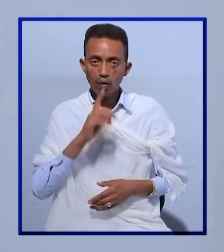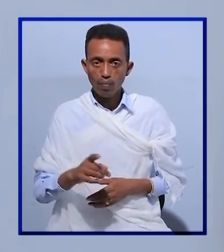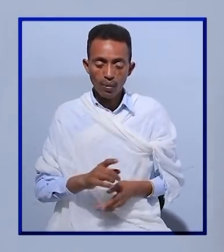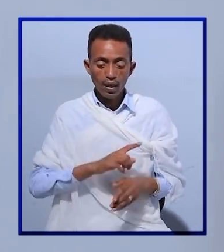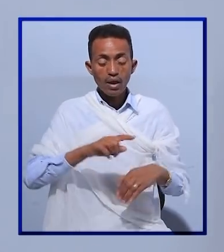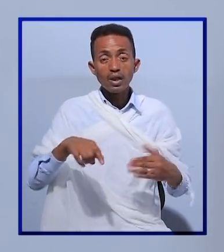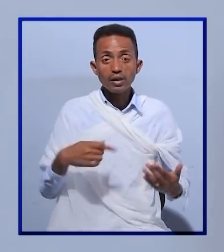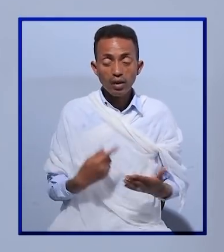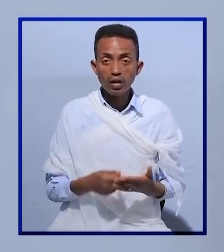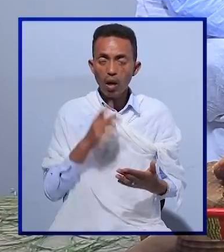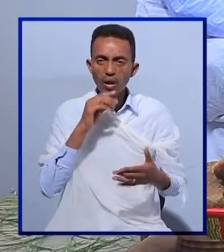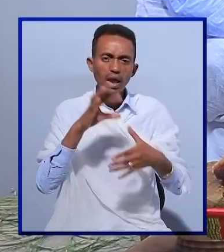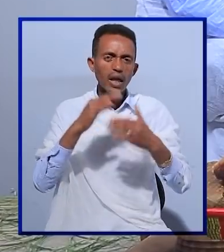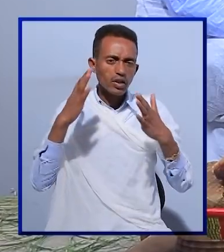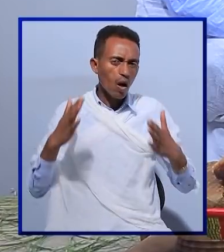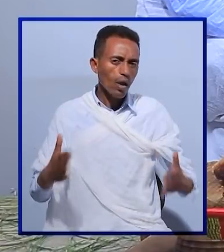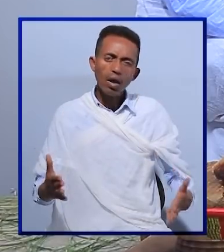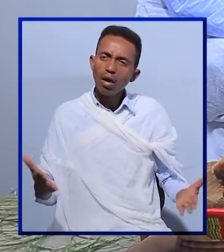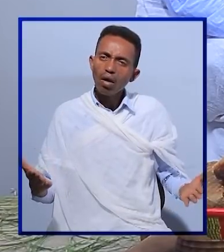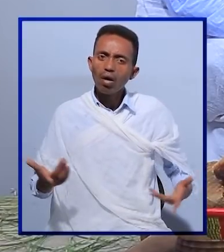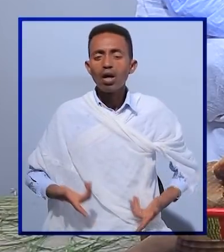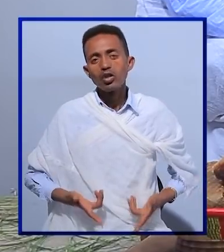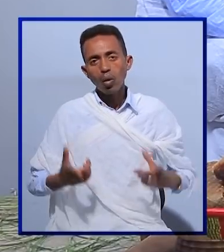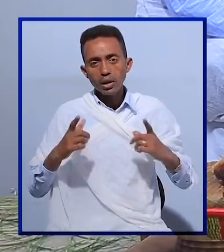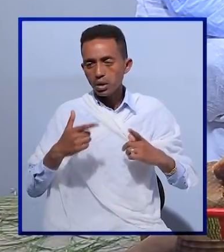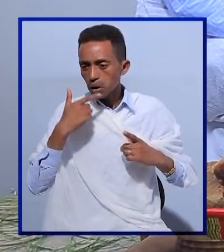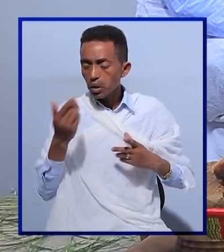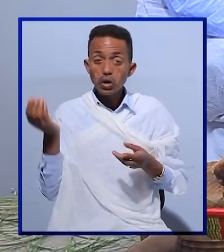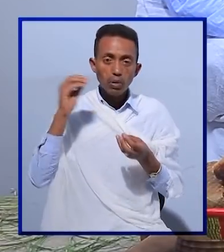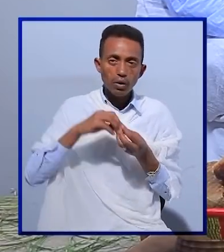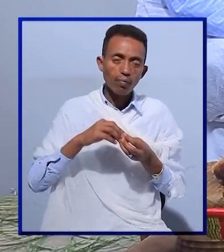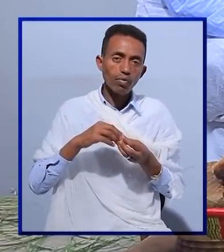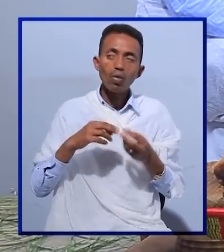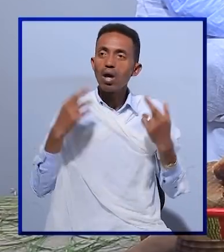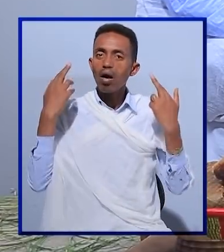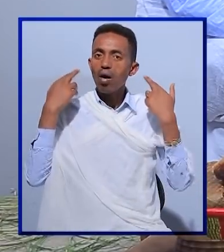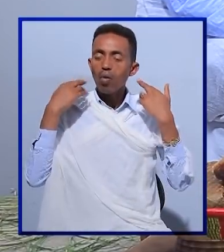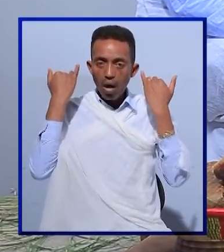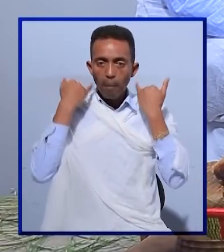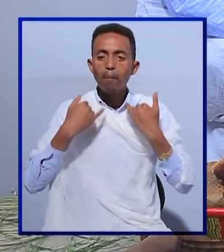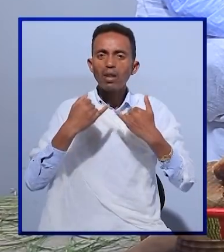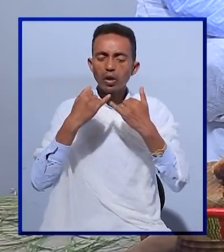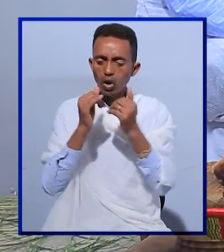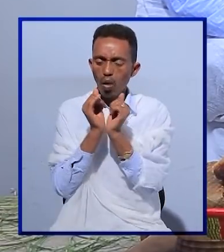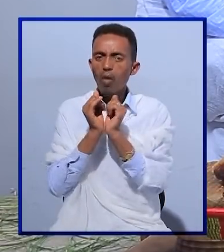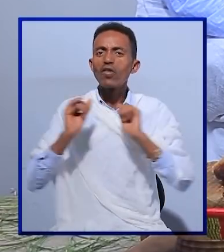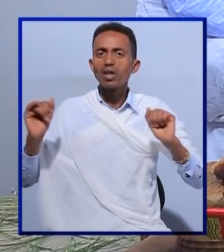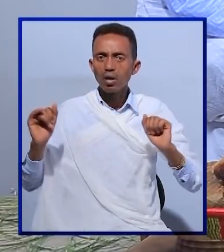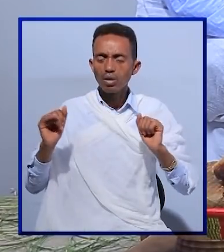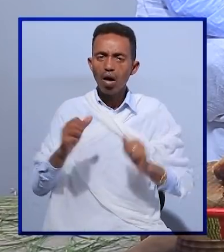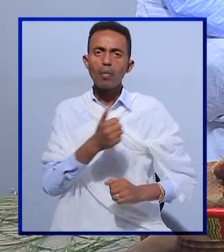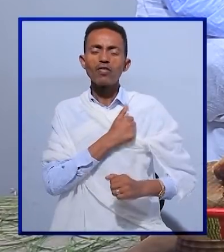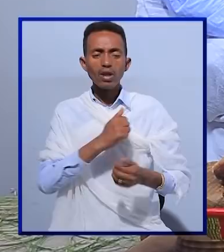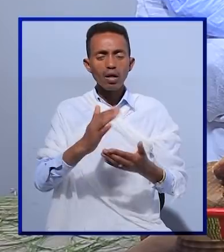ጊዜ የተሰማ ጉዳይ ስለሆነ ነው። ለስጋዊ ኑሯችንም ስንል ጭምር ማህተባችንን